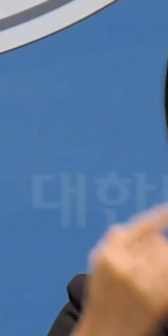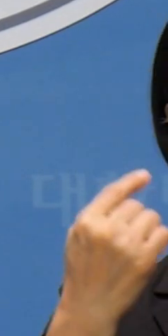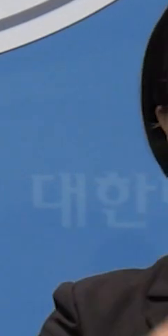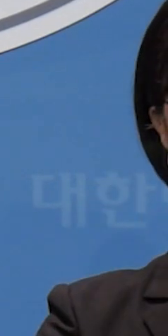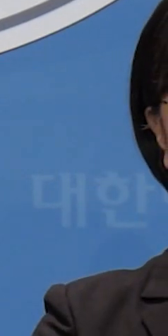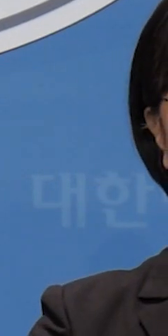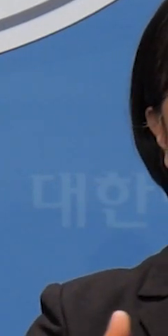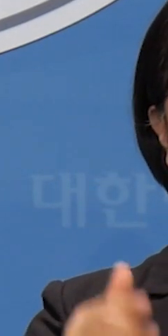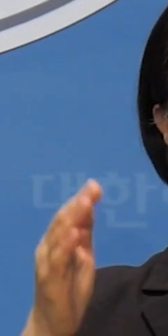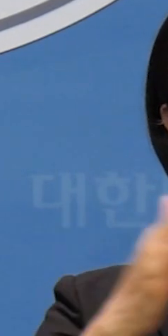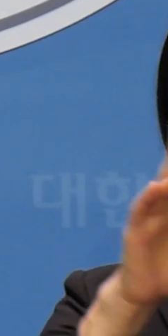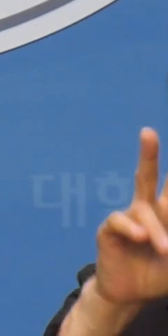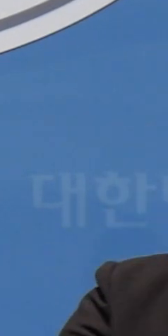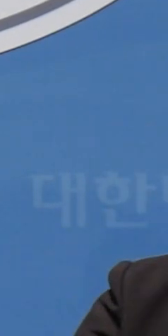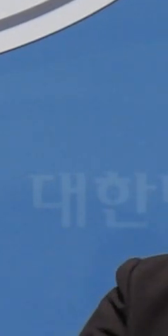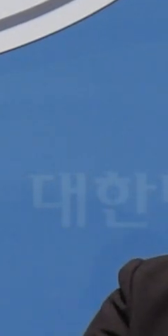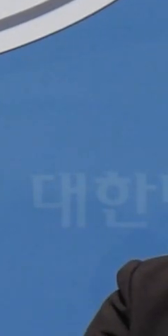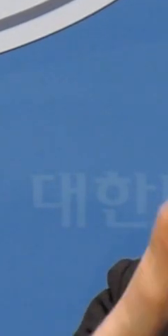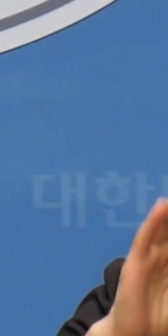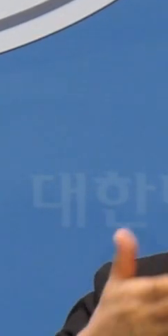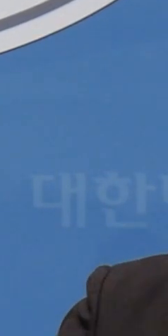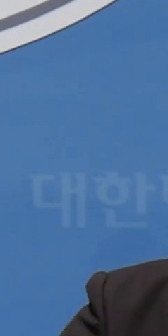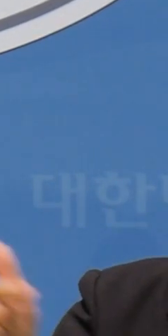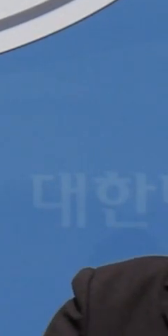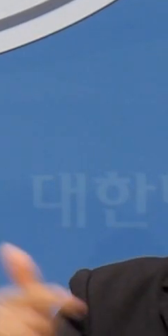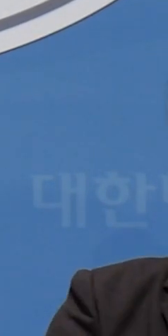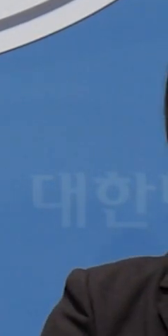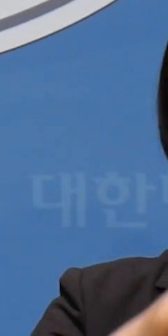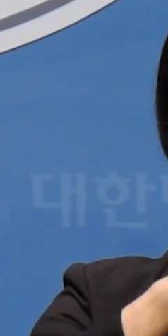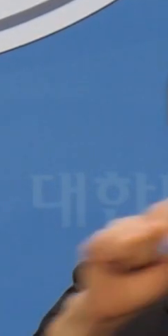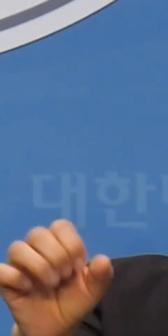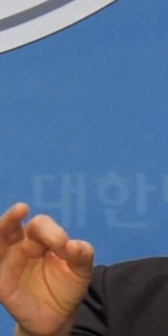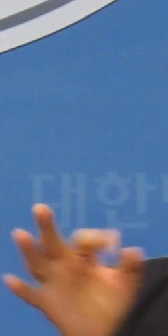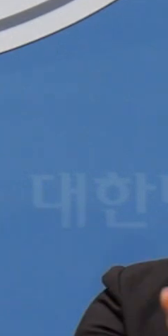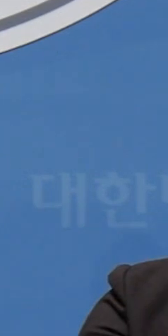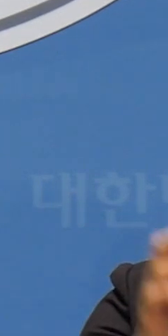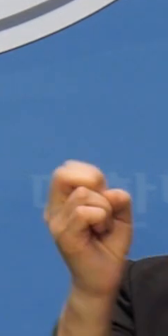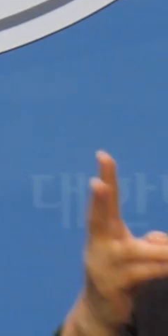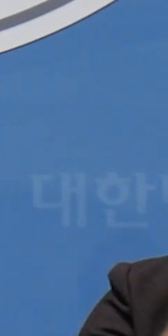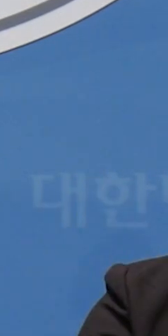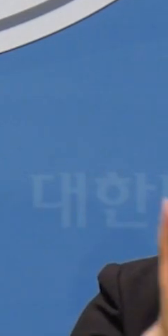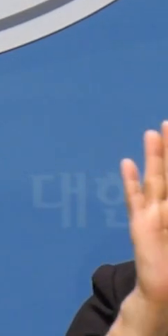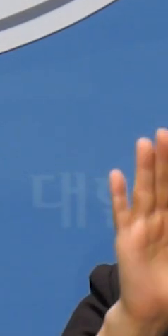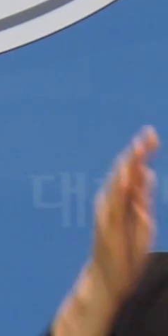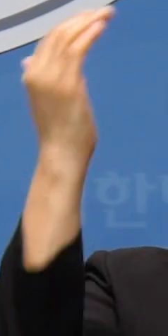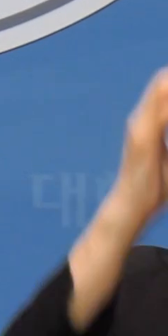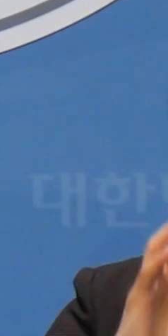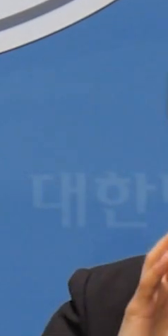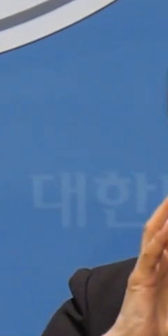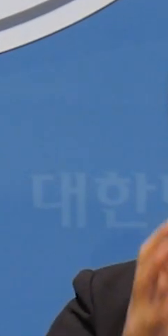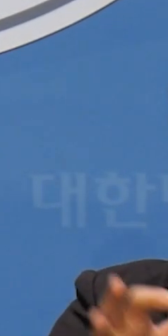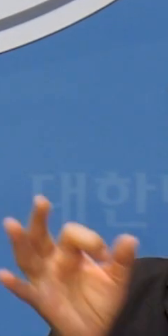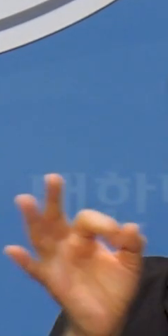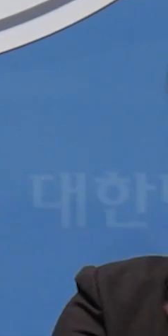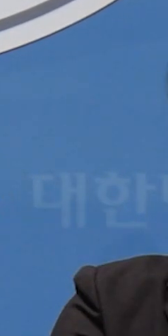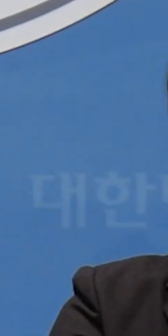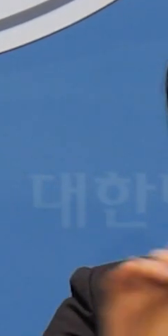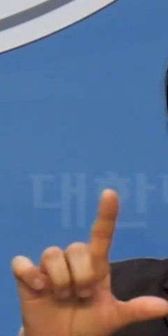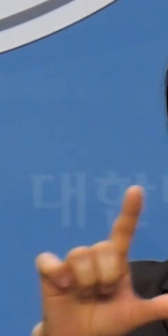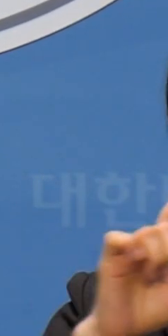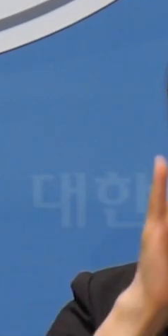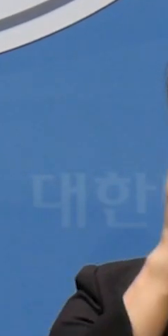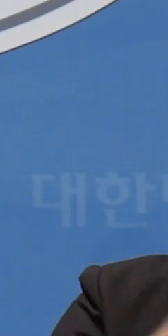교육과 주거 문제는 저출산과 지방 소멸, 더 나아가 대한민국의 소멸을 예고하고